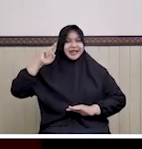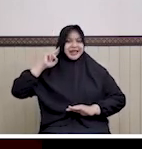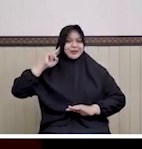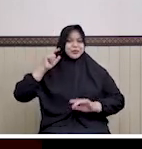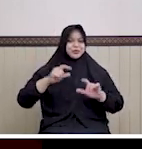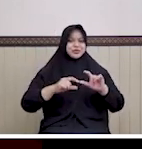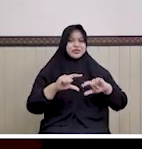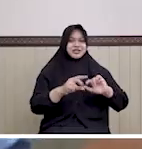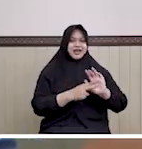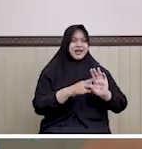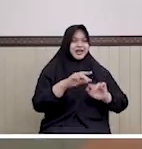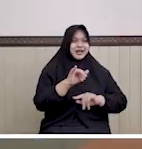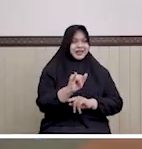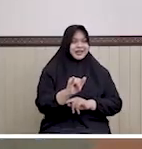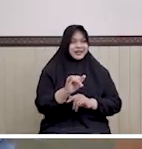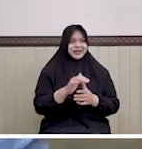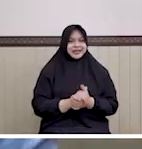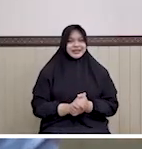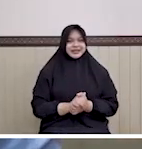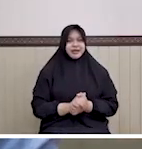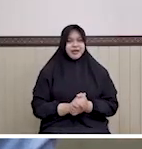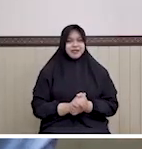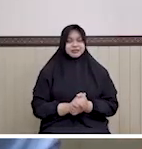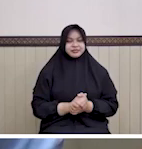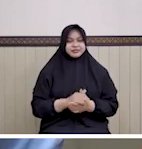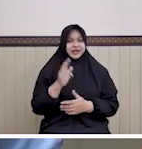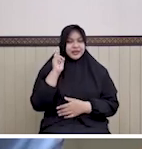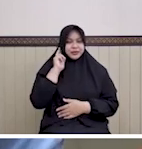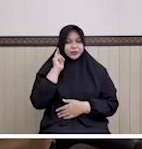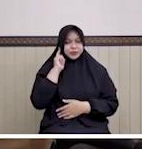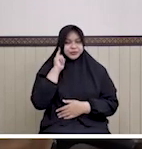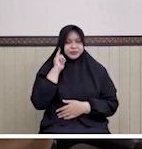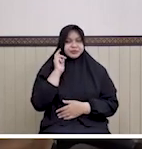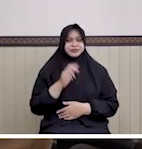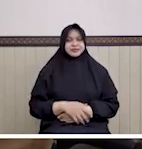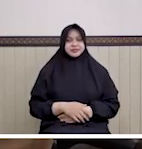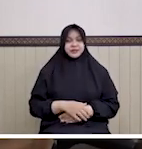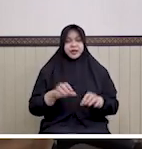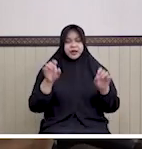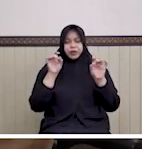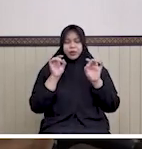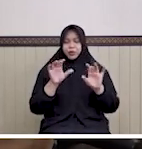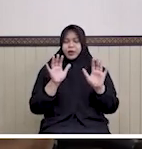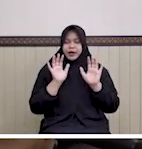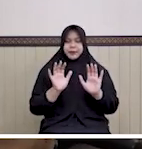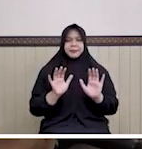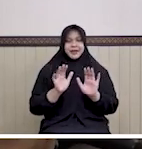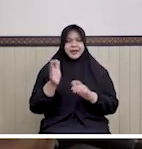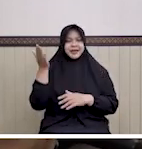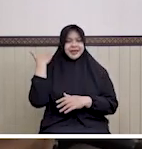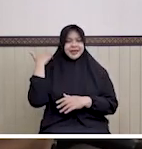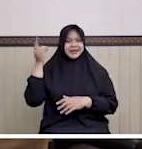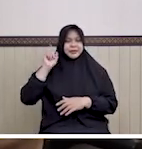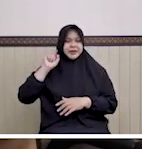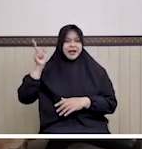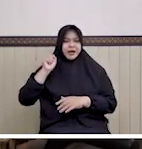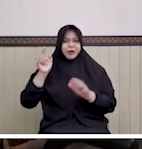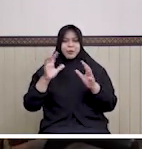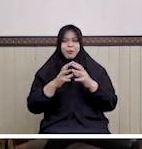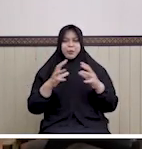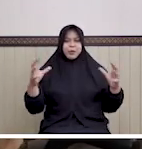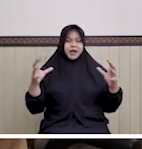Santi kalau siang rezeki Ibu luar biasa ayat tadi mendengarkan bergagai